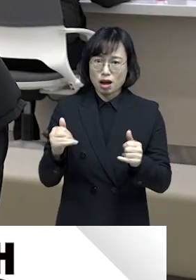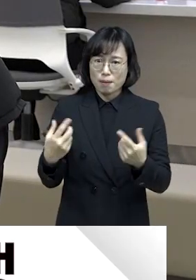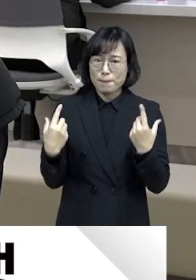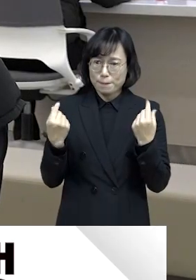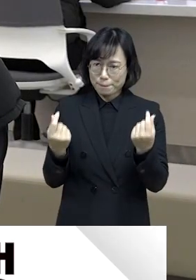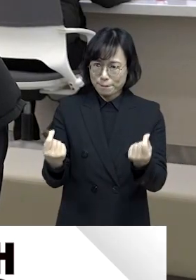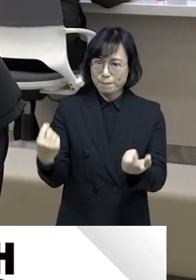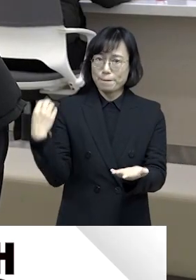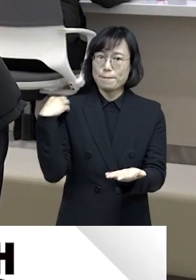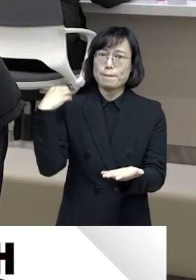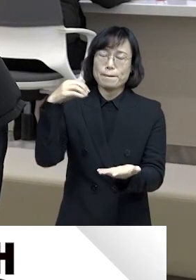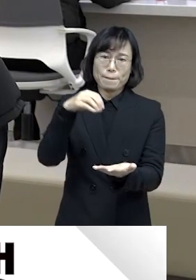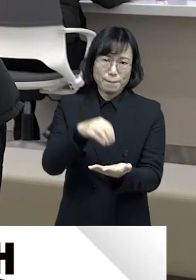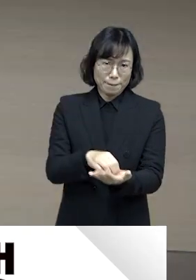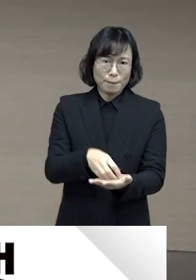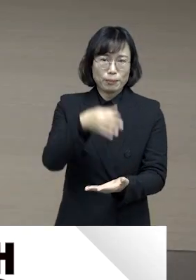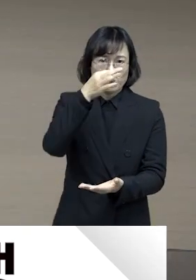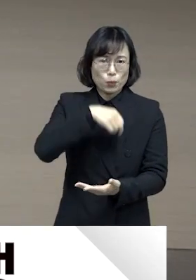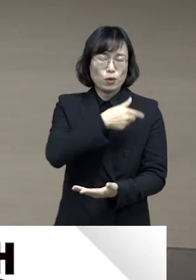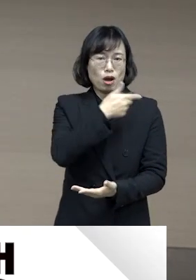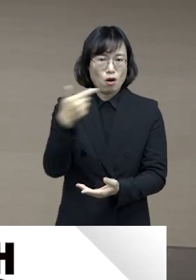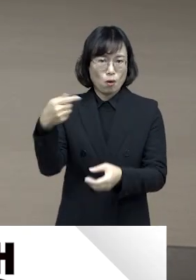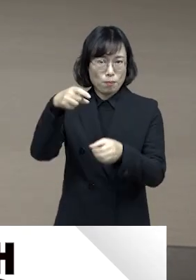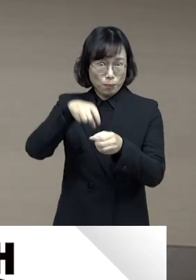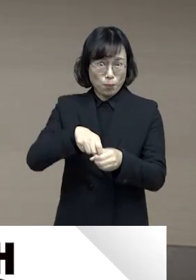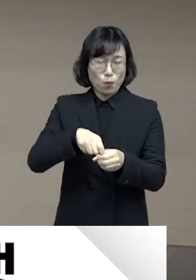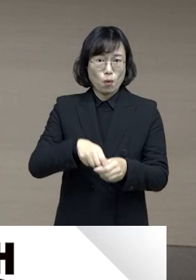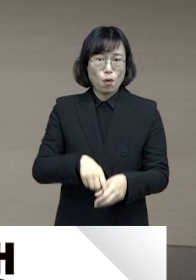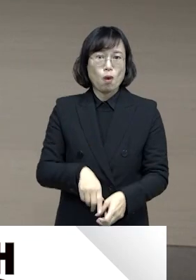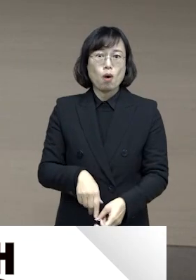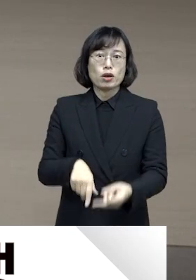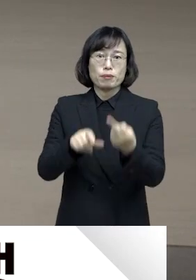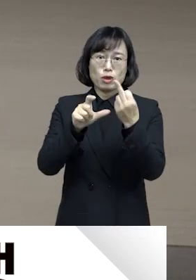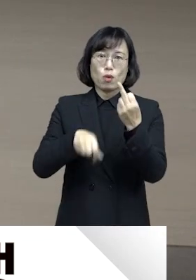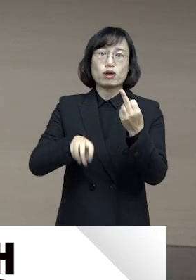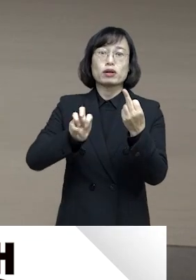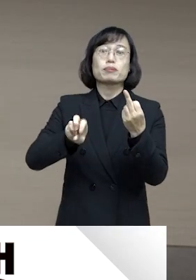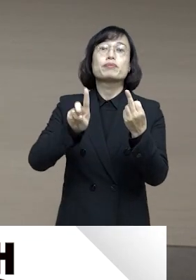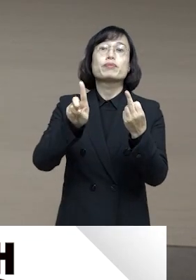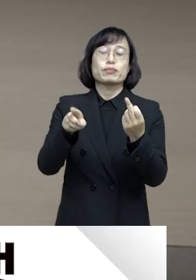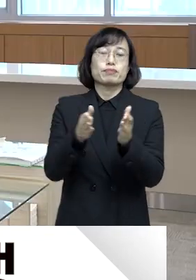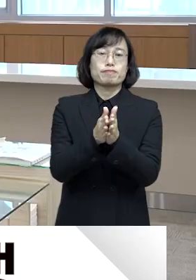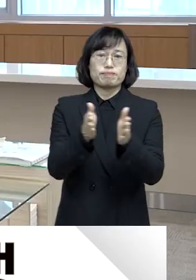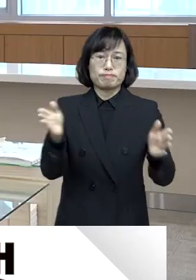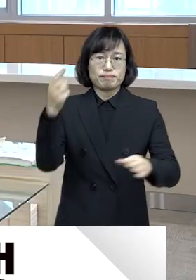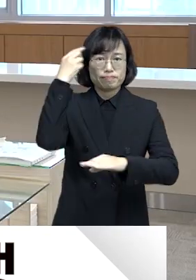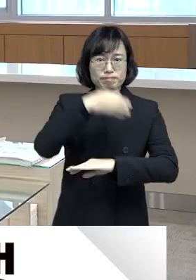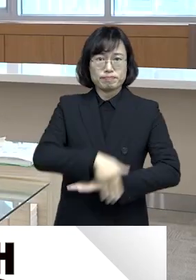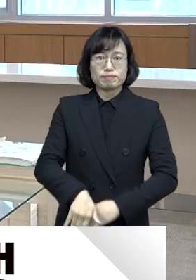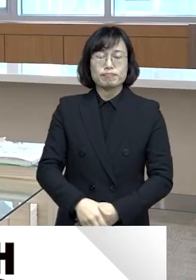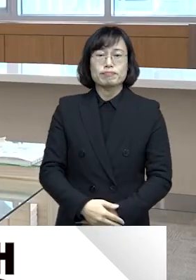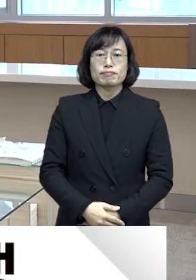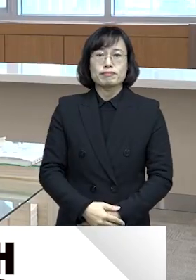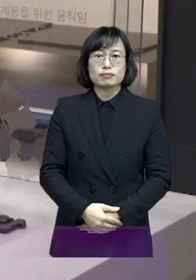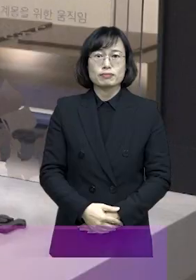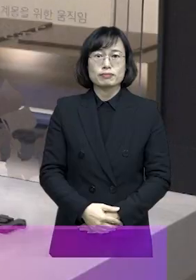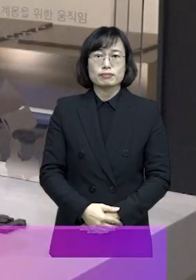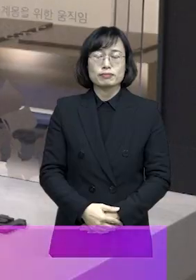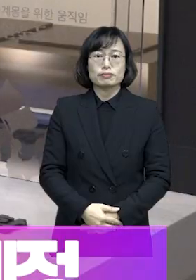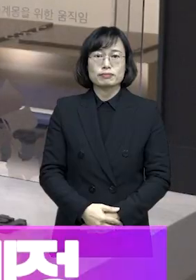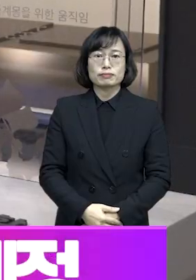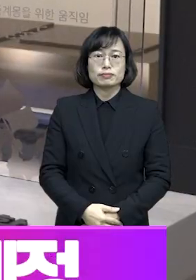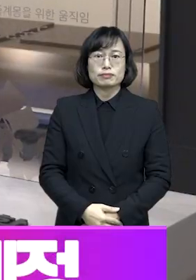정원을 동결하고 인력 운용 효율성을 높이는 데 중점을 뒀으며 오는 31일 시행될 예정입니다.